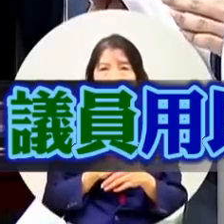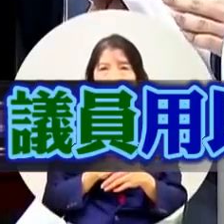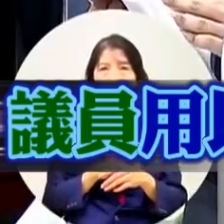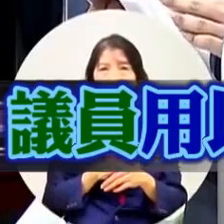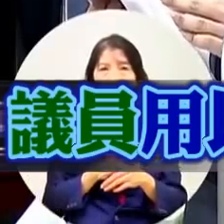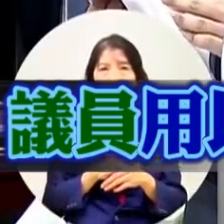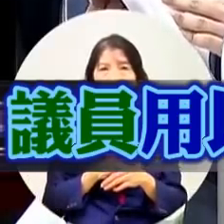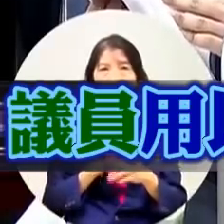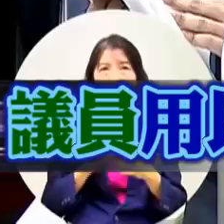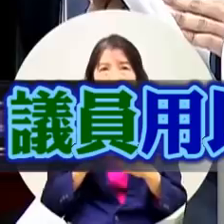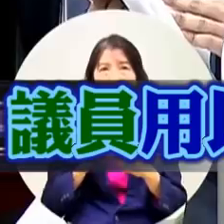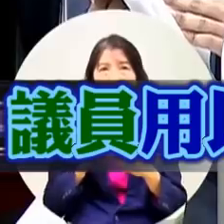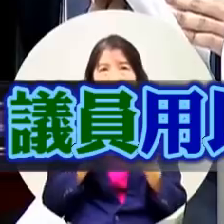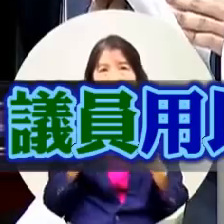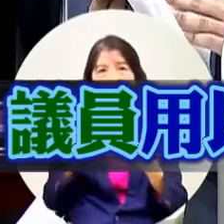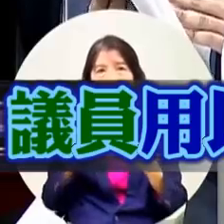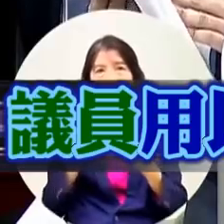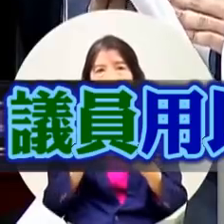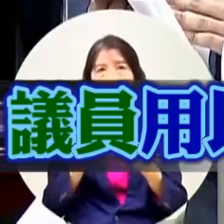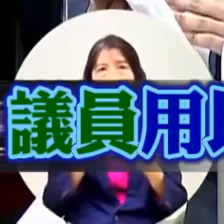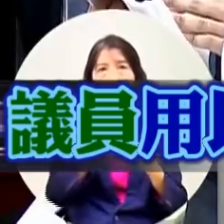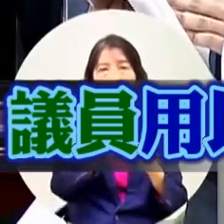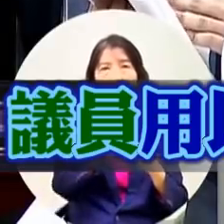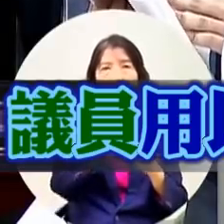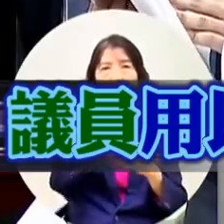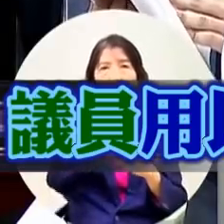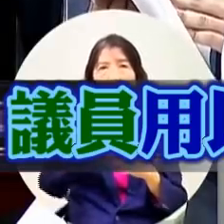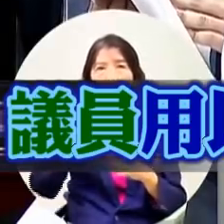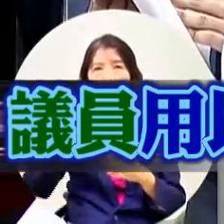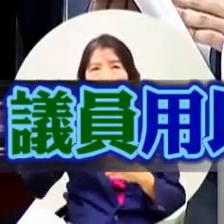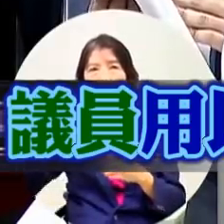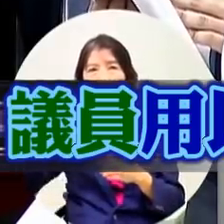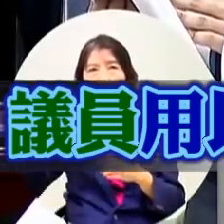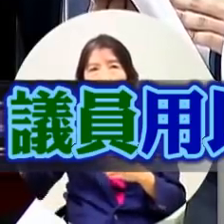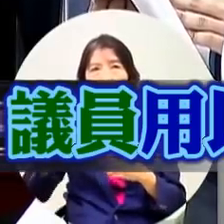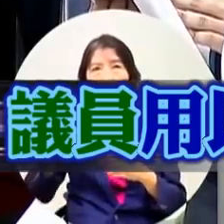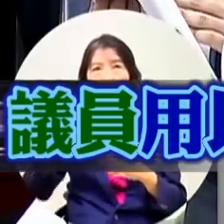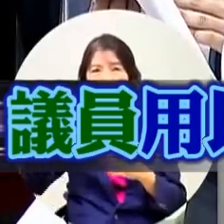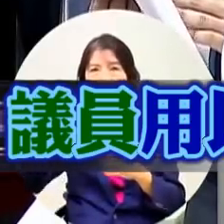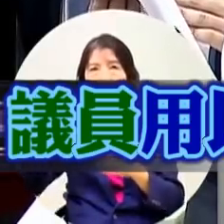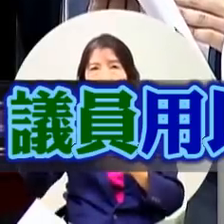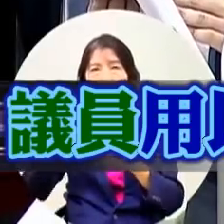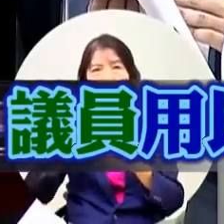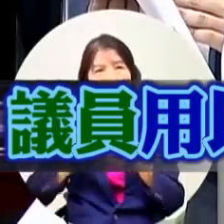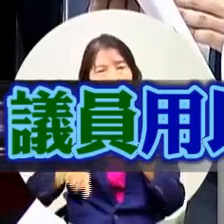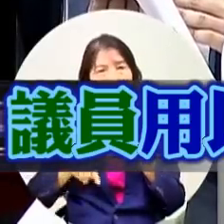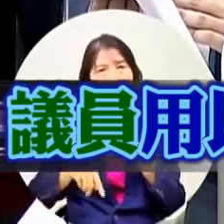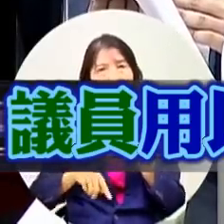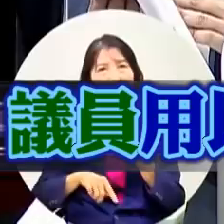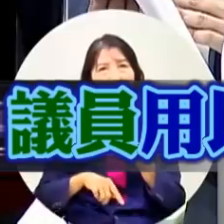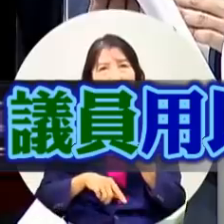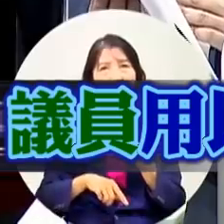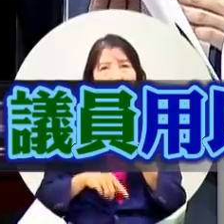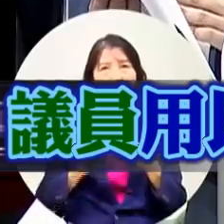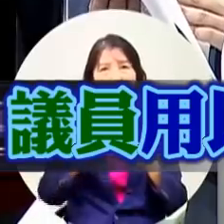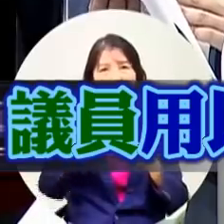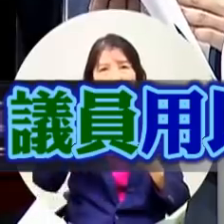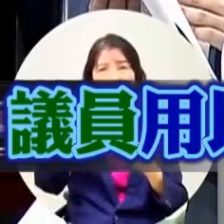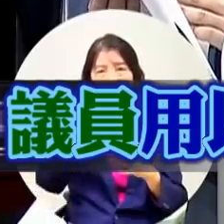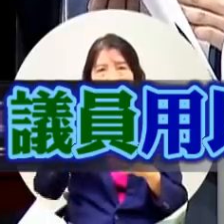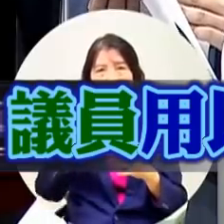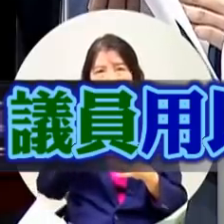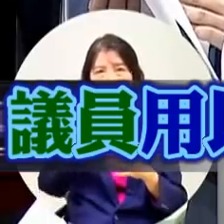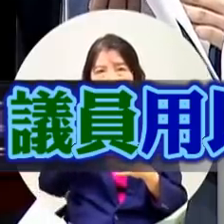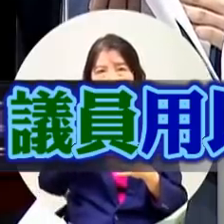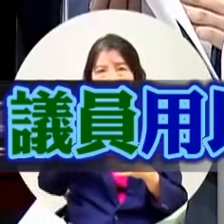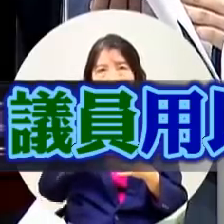少？ 就是那个 ABC 的这个 C 错、哦、 错， 局长错 啊、